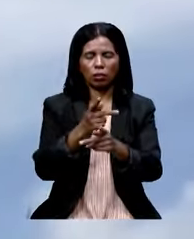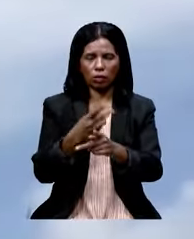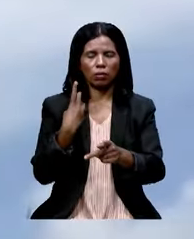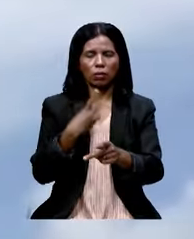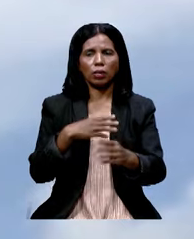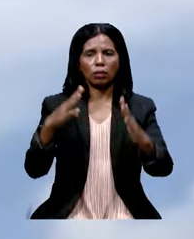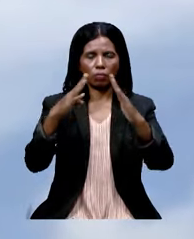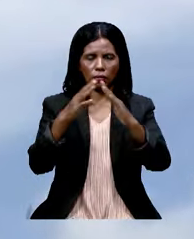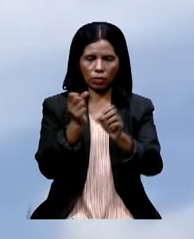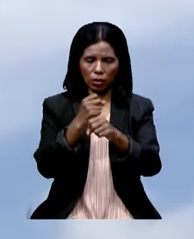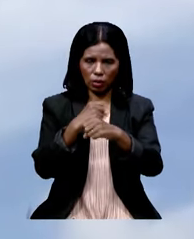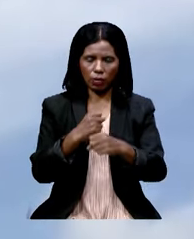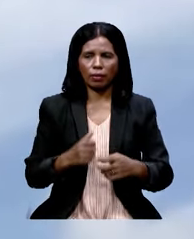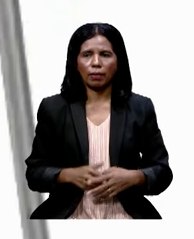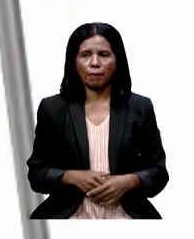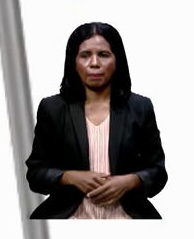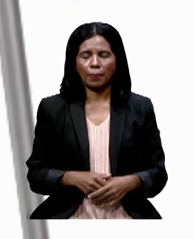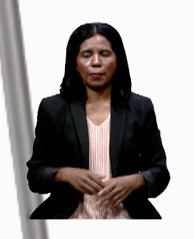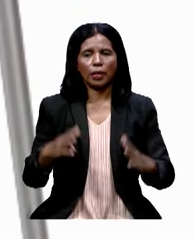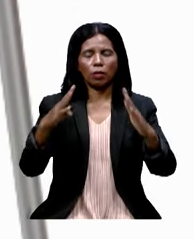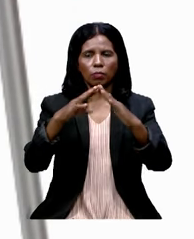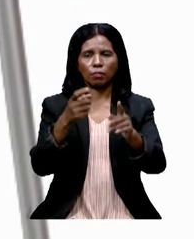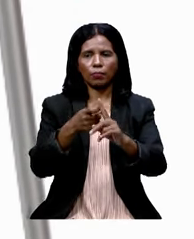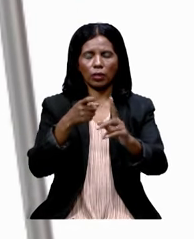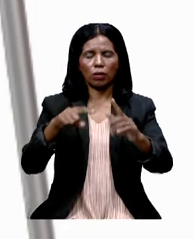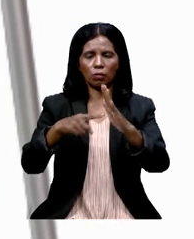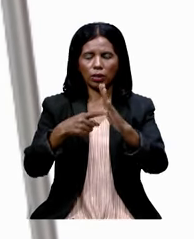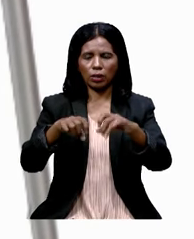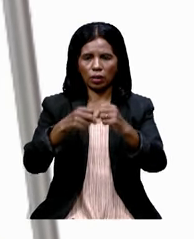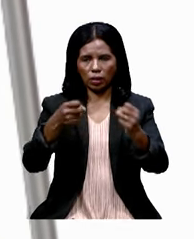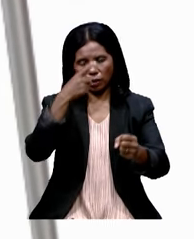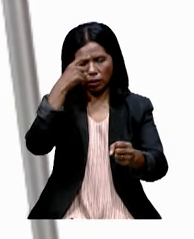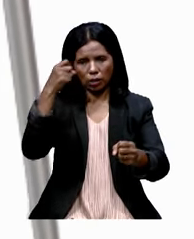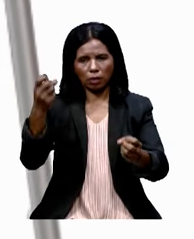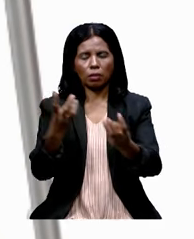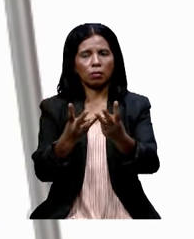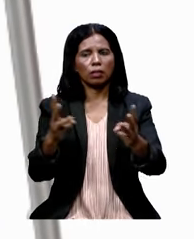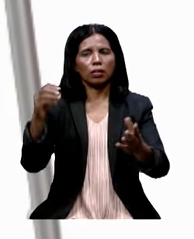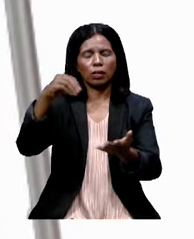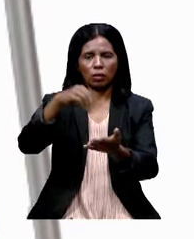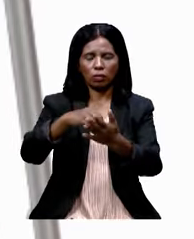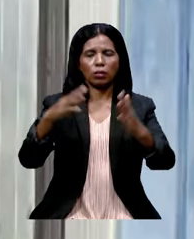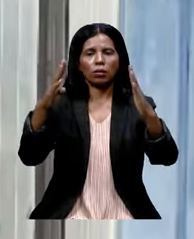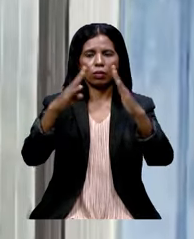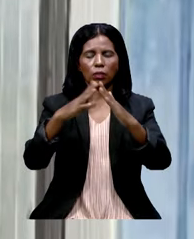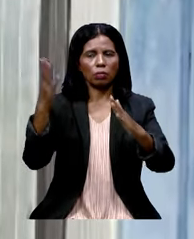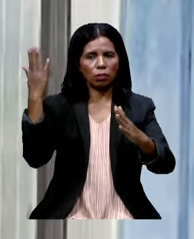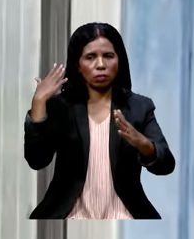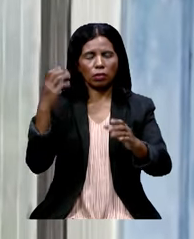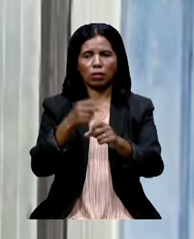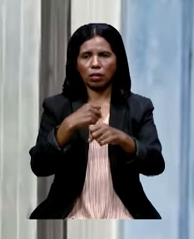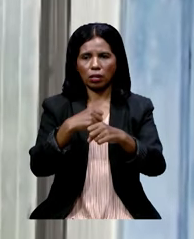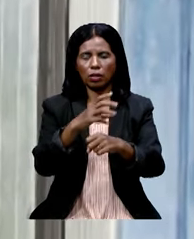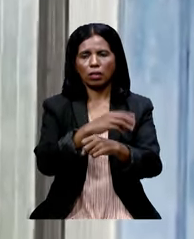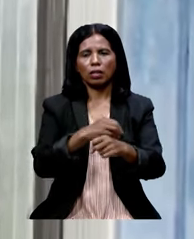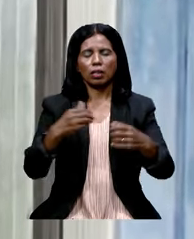konstruksi hel. Kondisi sang edifisio niang mos hahu atona tambah monta dei uma prefabricada no